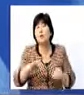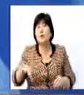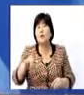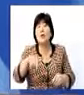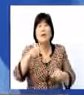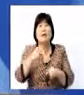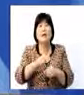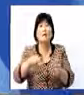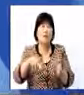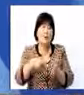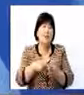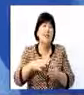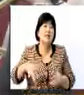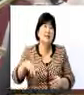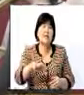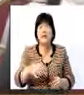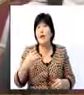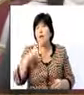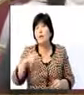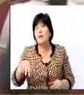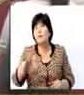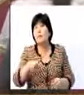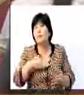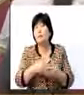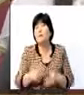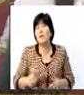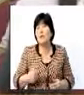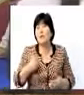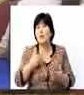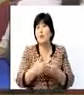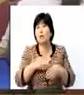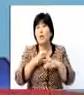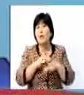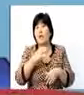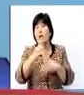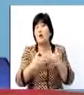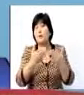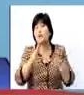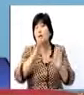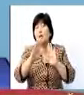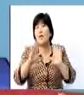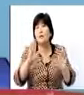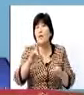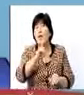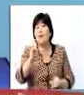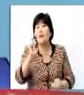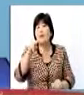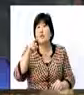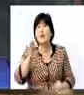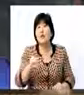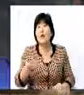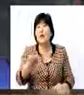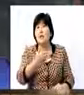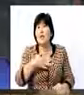в главном городе страны. Кызылординская область внесла достойный вклад в проведение международной выставки «Экспо».